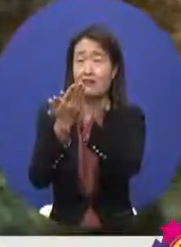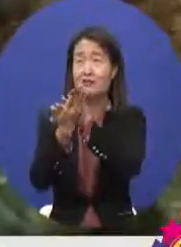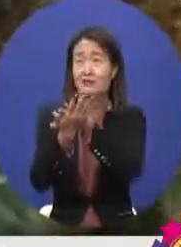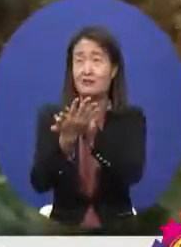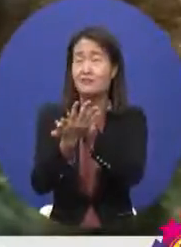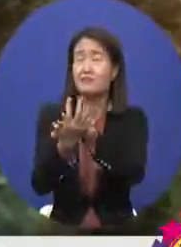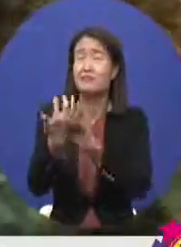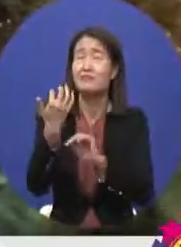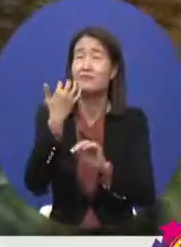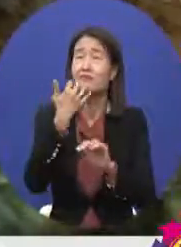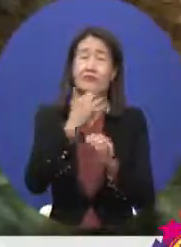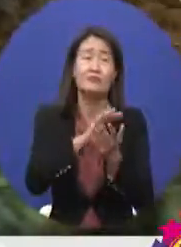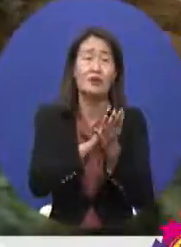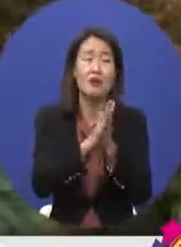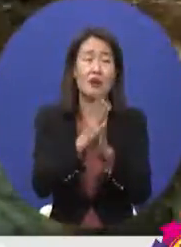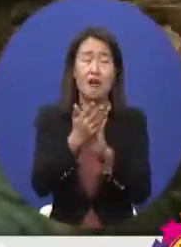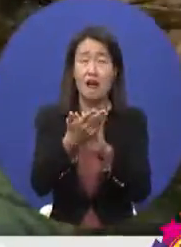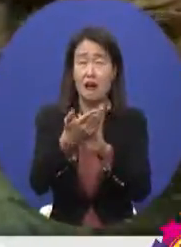곱게 곱게